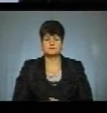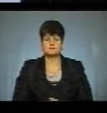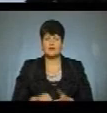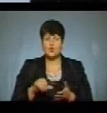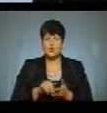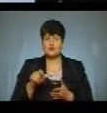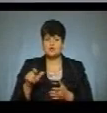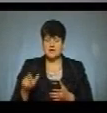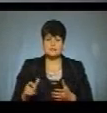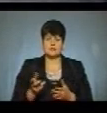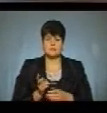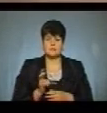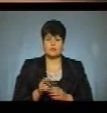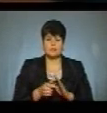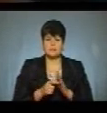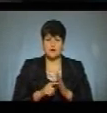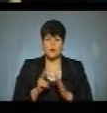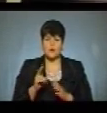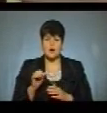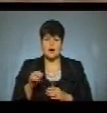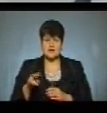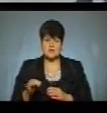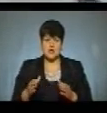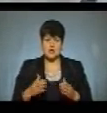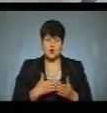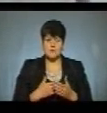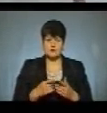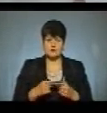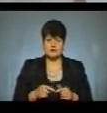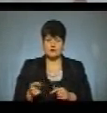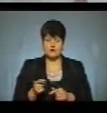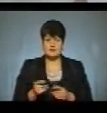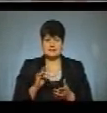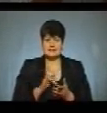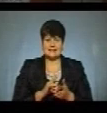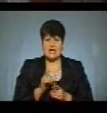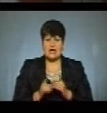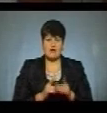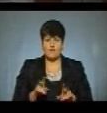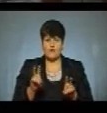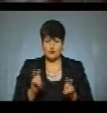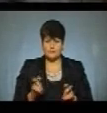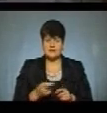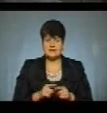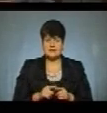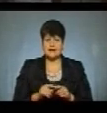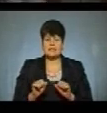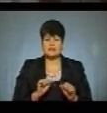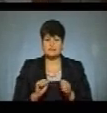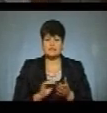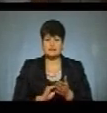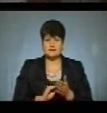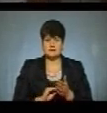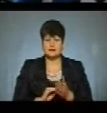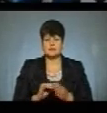Учасники Дня кар'єри заходять до приміщення коаліції громадських організацій «Тернопільський центр реформ». Це керівник секретаріату коаліції